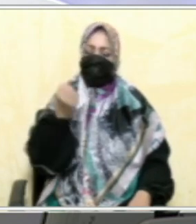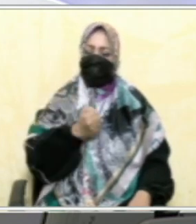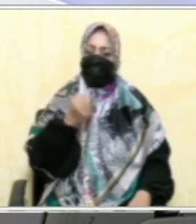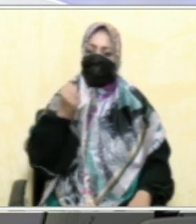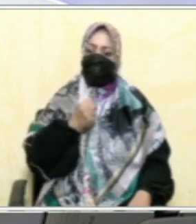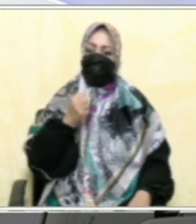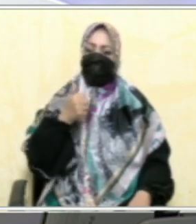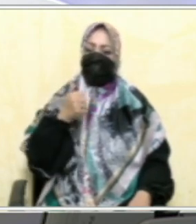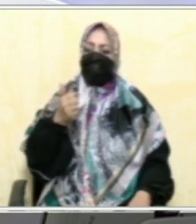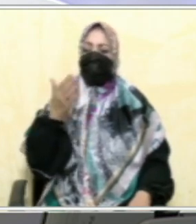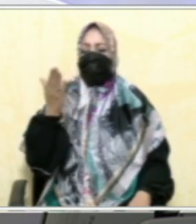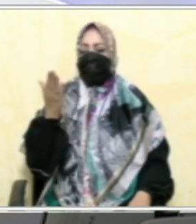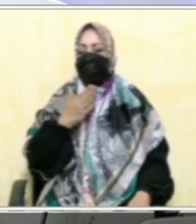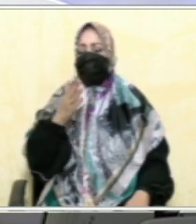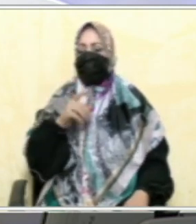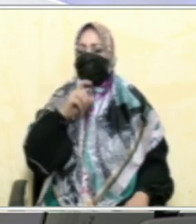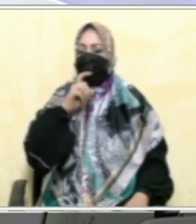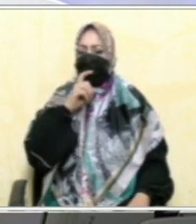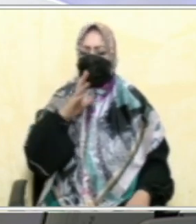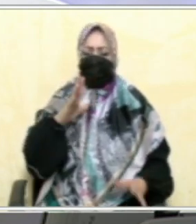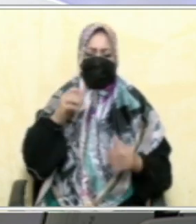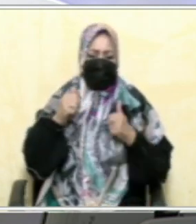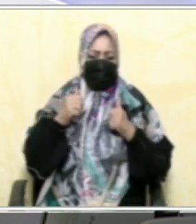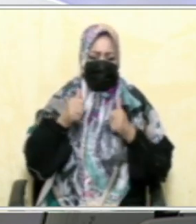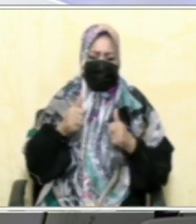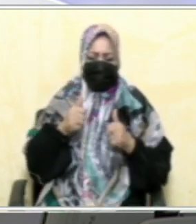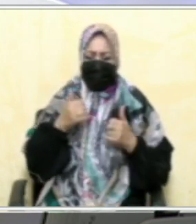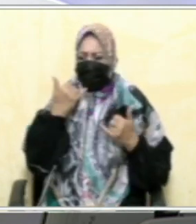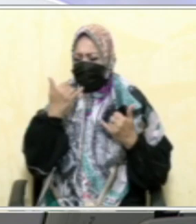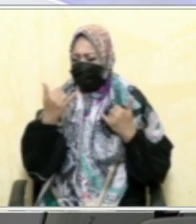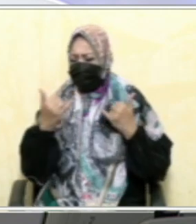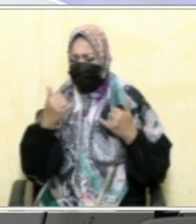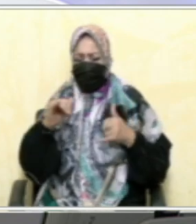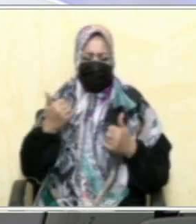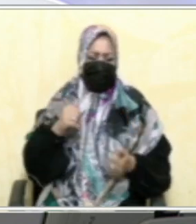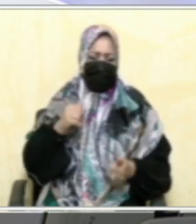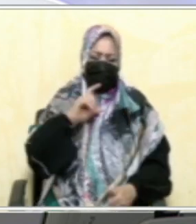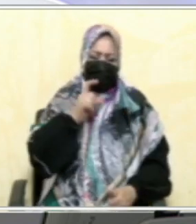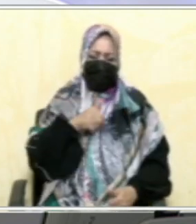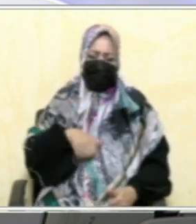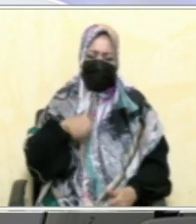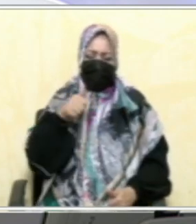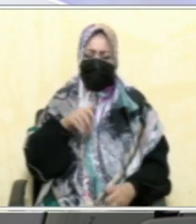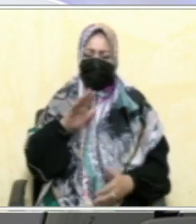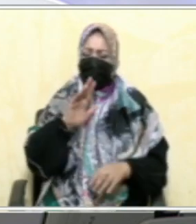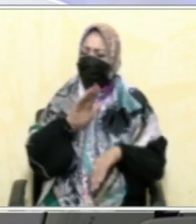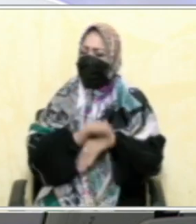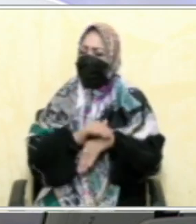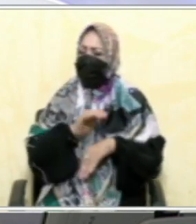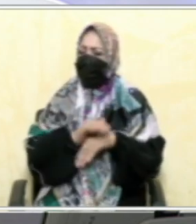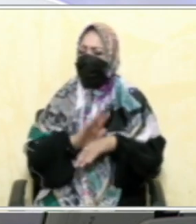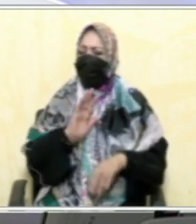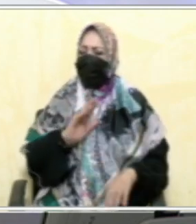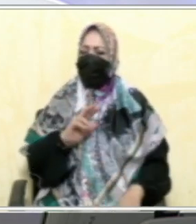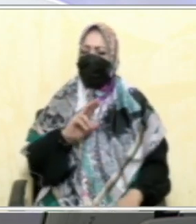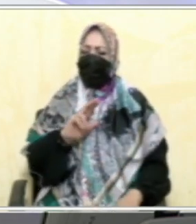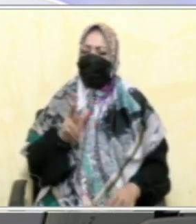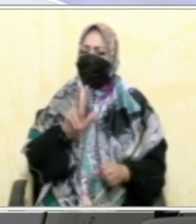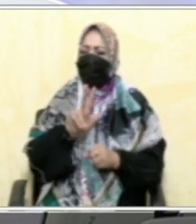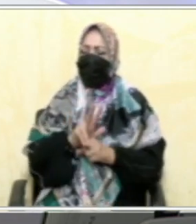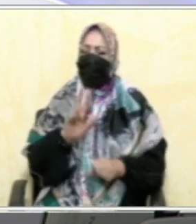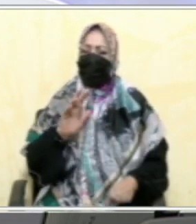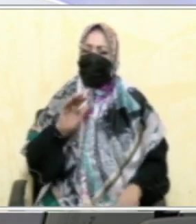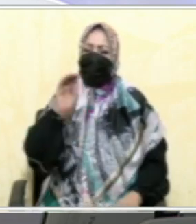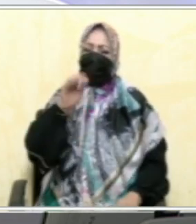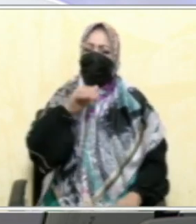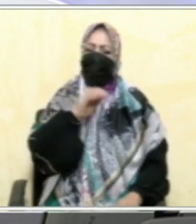حيضها، قرأت من الهاتف في أيام حيضها، فأرجو أن لا يكون به بأس اتباعا لهذا